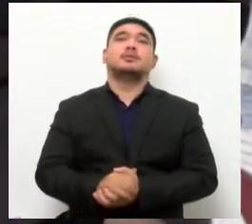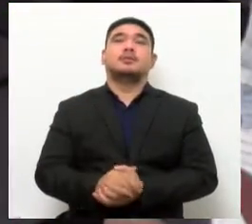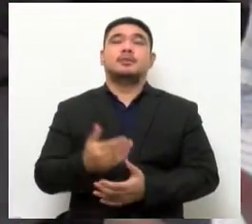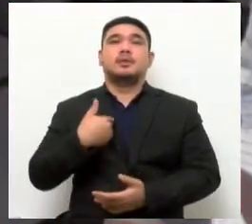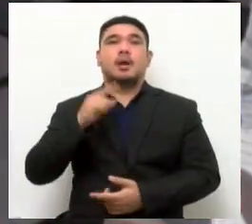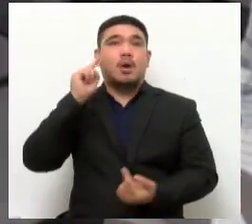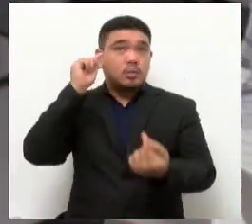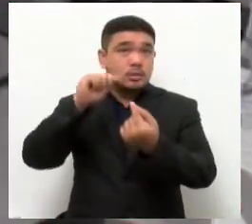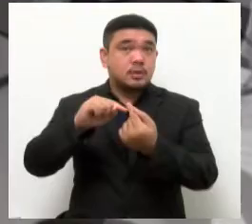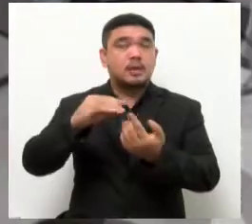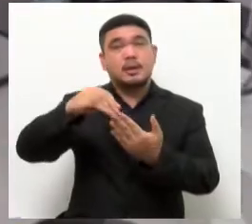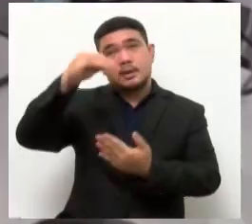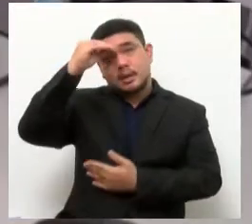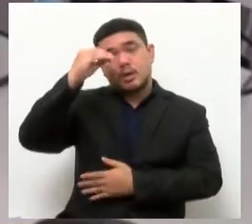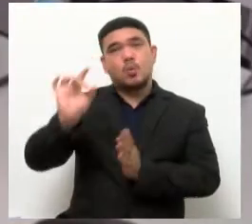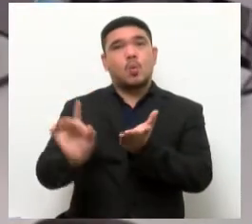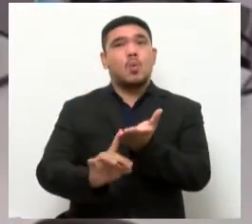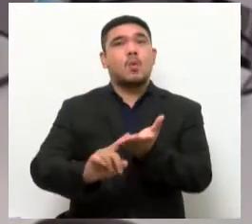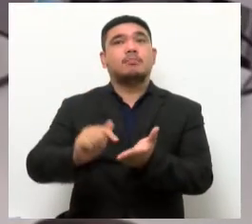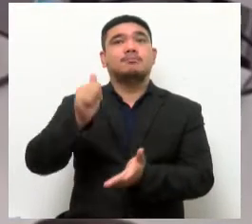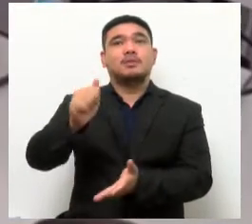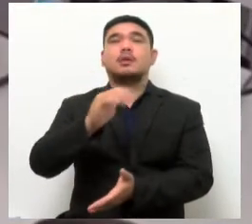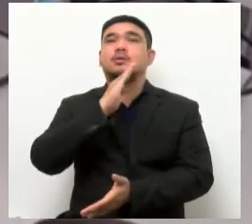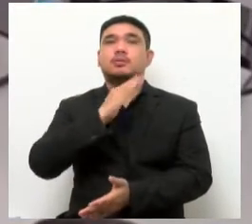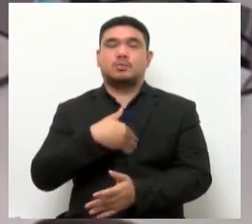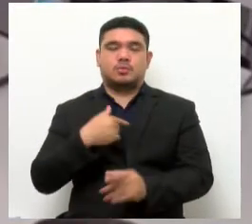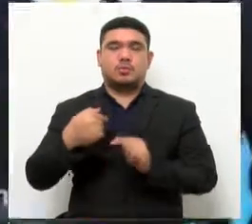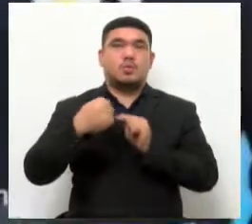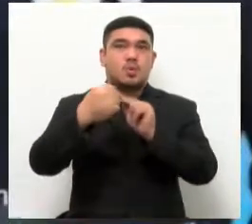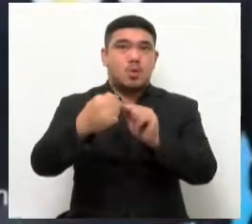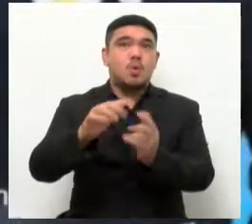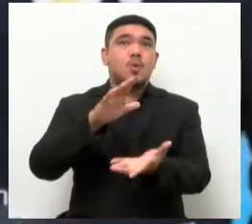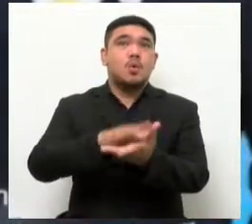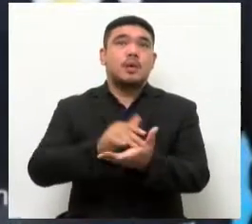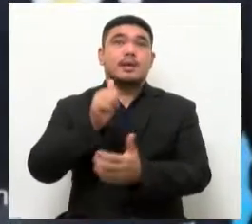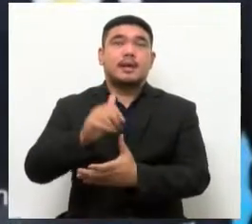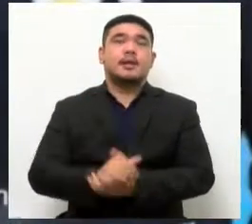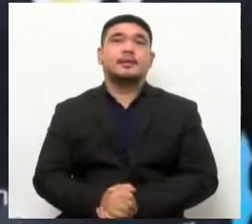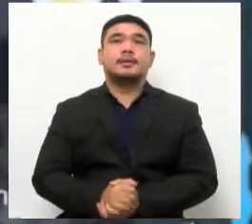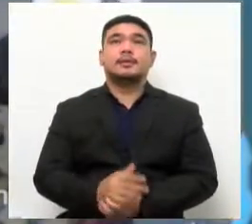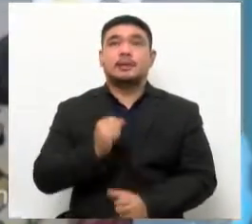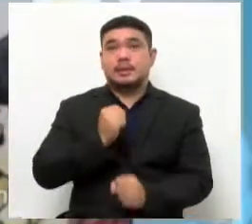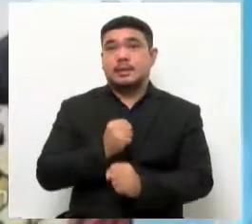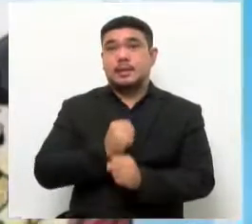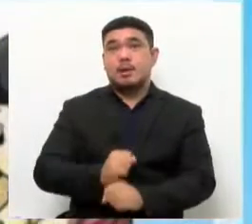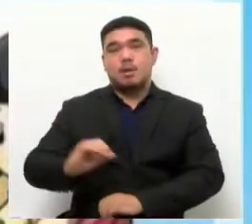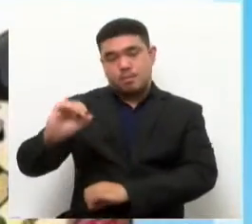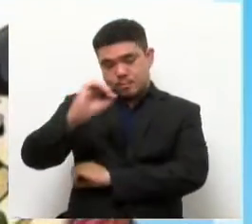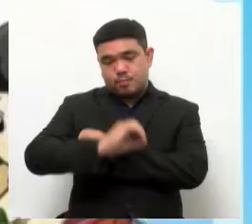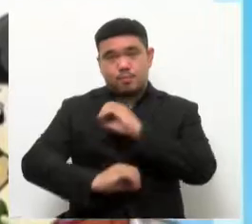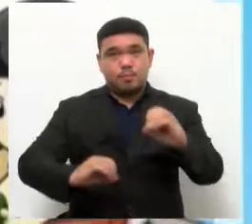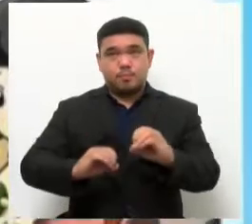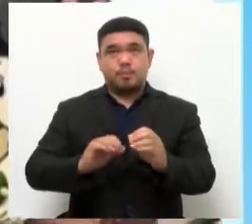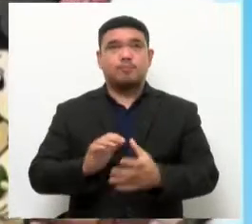าถึงทางการศึกษาที่มีคุณภาพด้วยการขับเคลื่อนโรงเรียนคุณภาพ 4. การดำเนินงานด้านความปลอดภัย